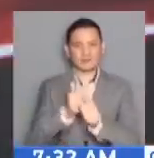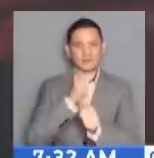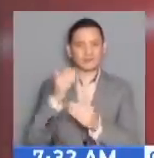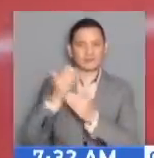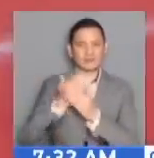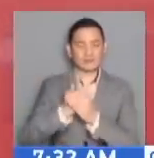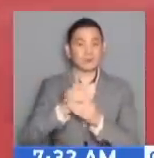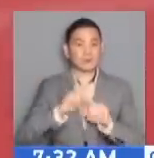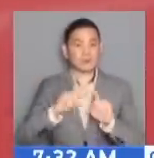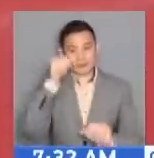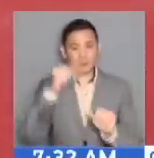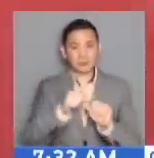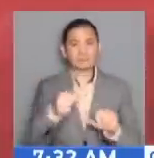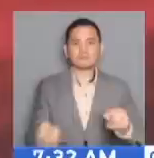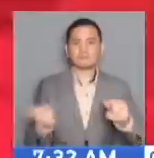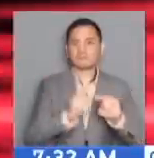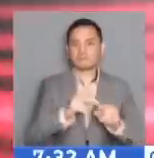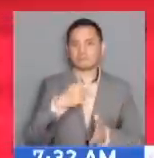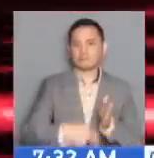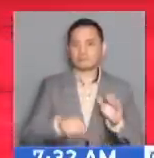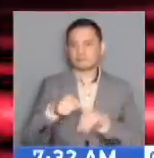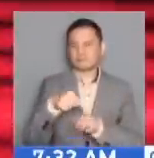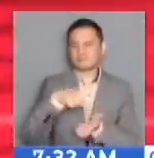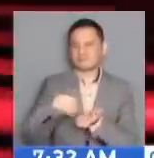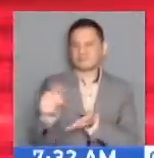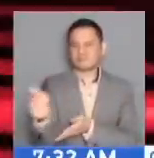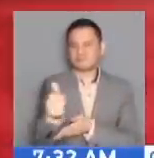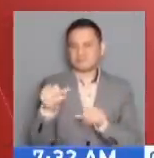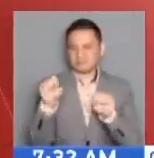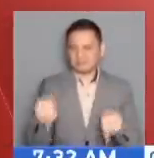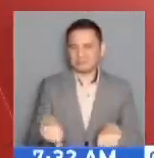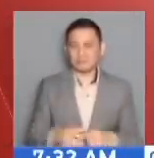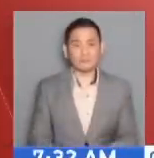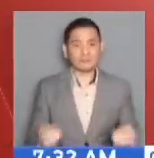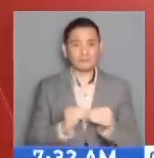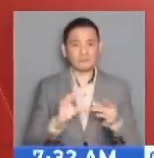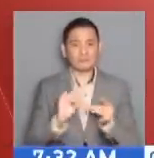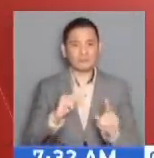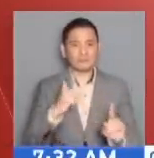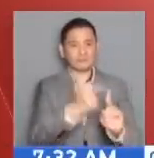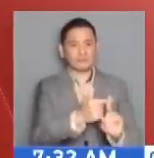sa pamasahe. May unang balita live si Bam Alegre. Bam, good morning.